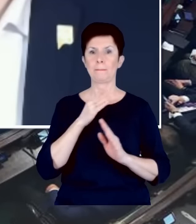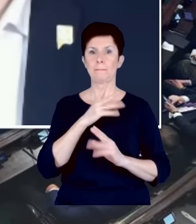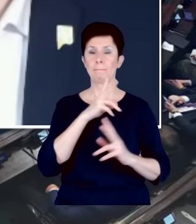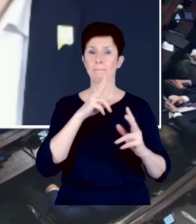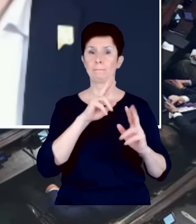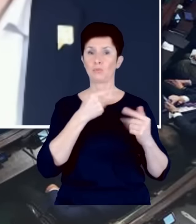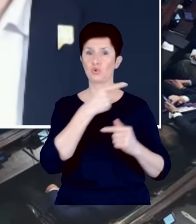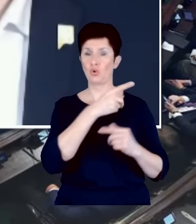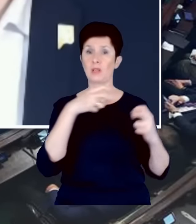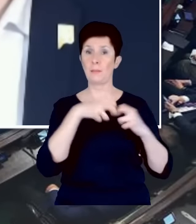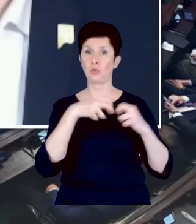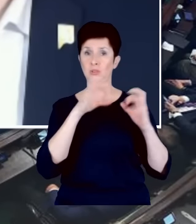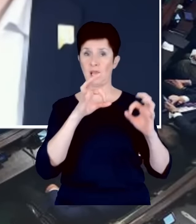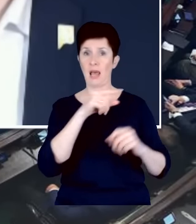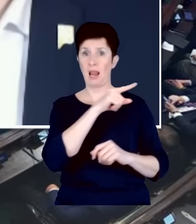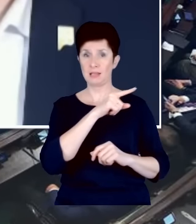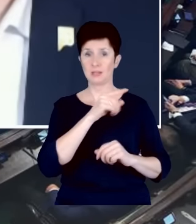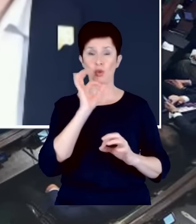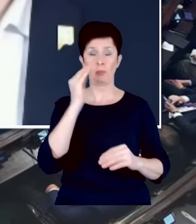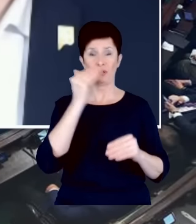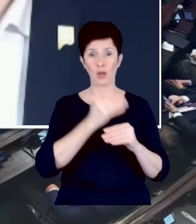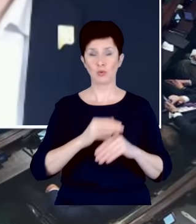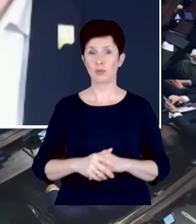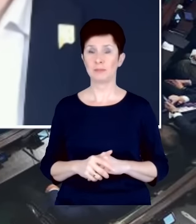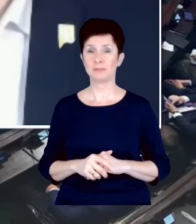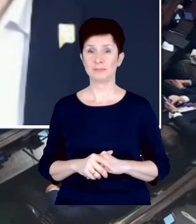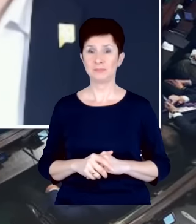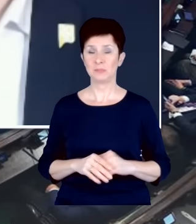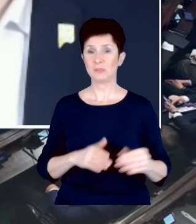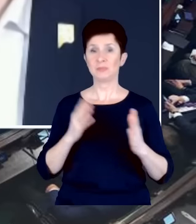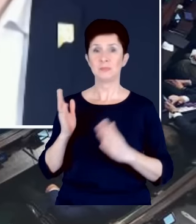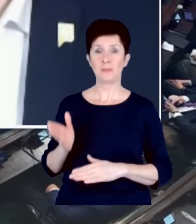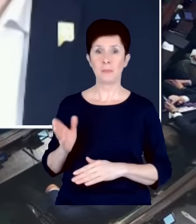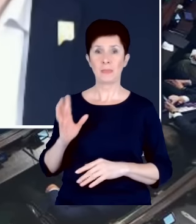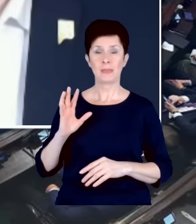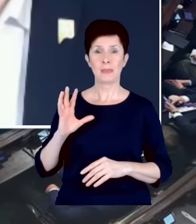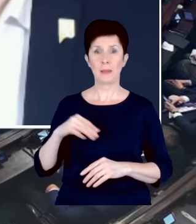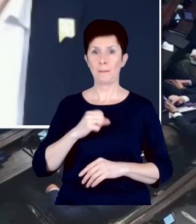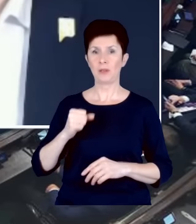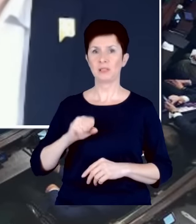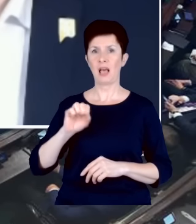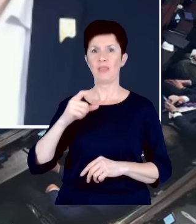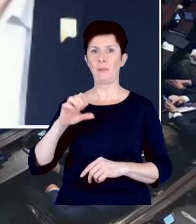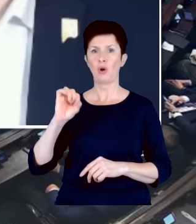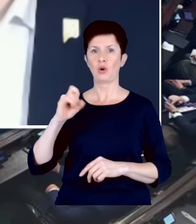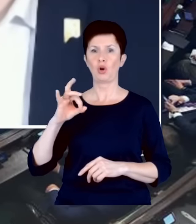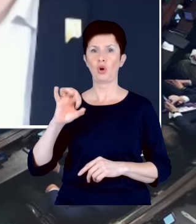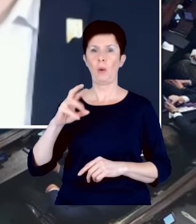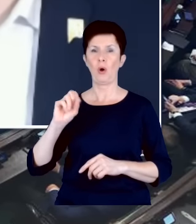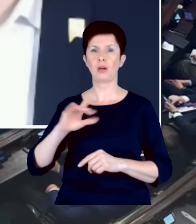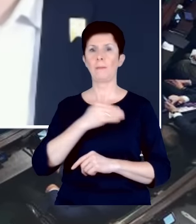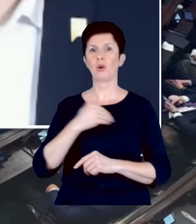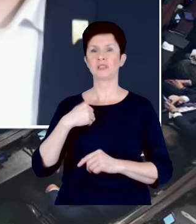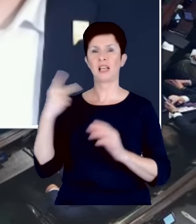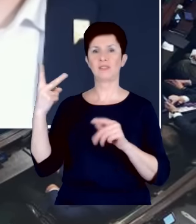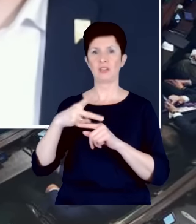serdecznie. Dobry wieczór. Dobry wieczór. I witam również serdecznie pana posła Adama Gomołę z Polski 2050.